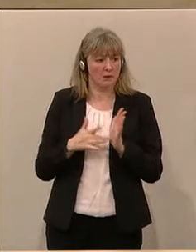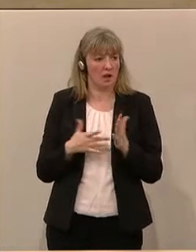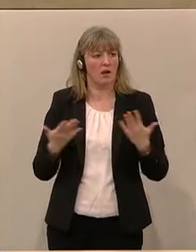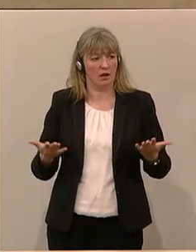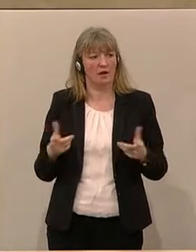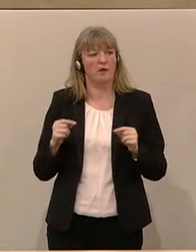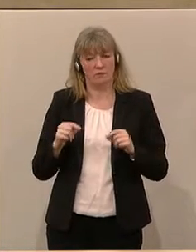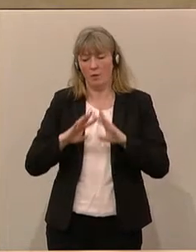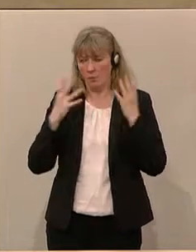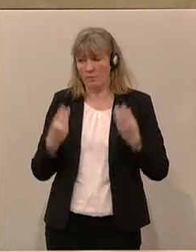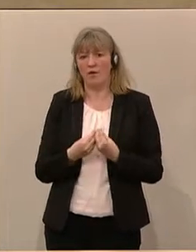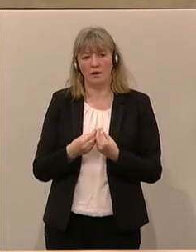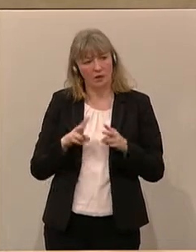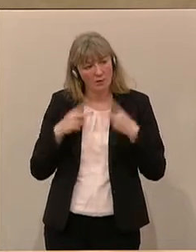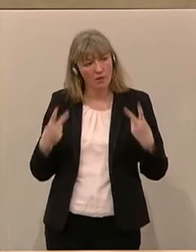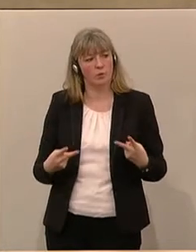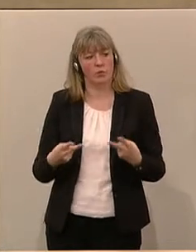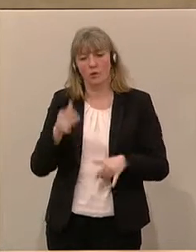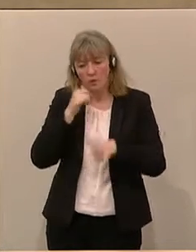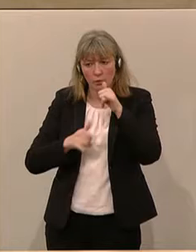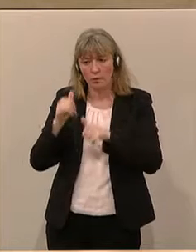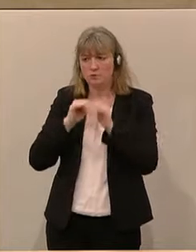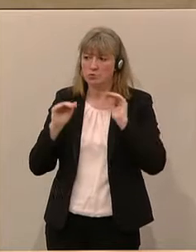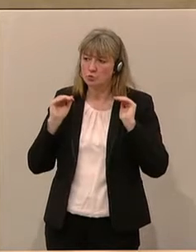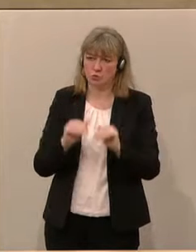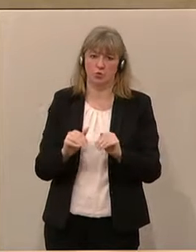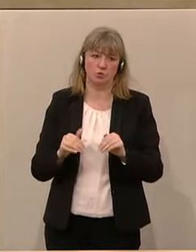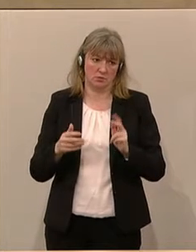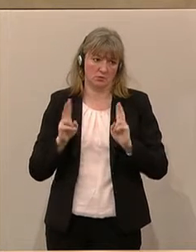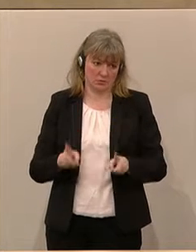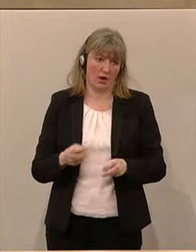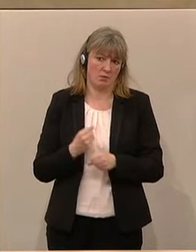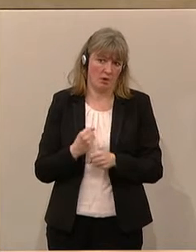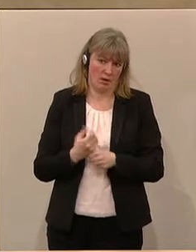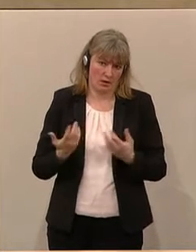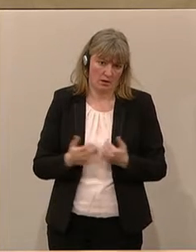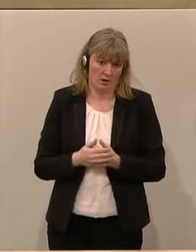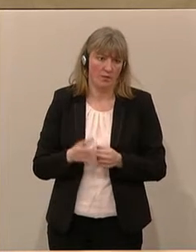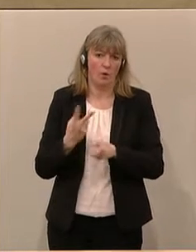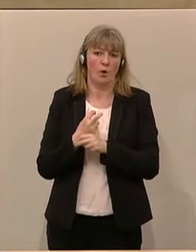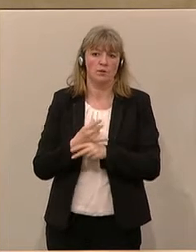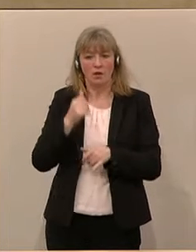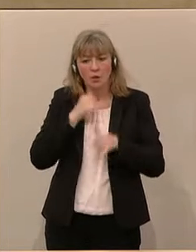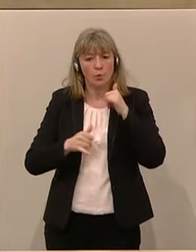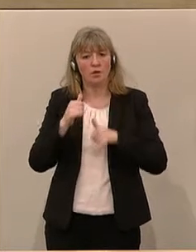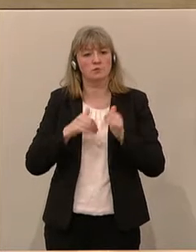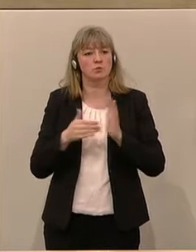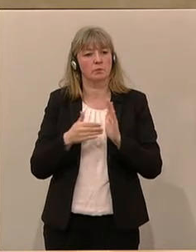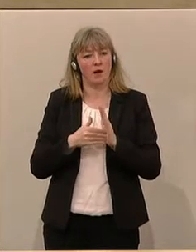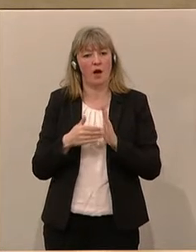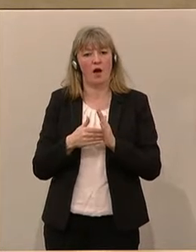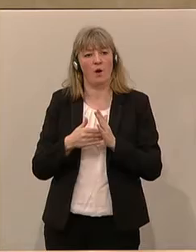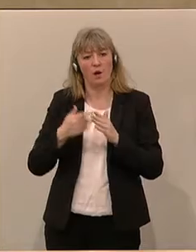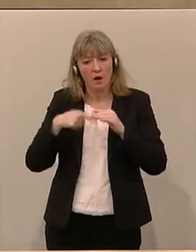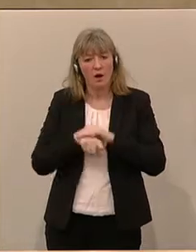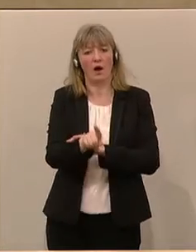eine umfangreiche Natur- und Tourismusschutz gewährleisten können. Der österreichische Tourismus braucht die Eintrittskarte